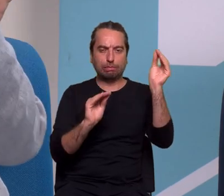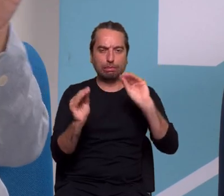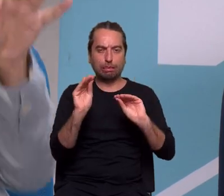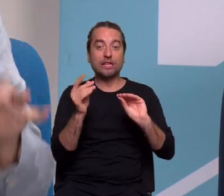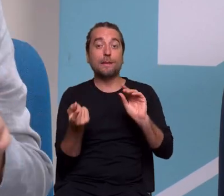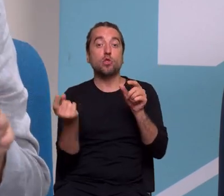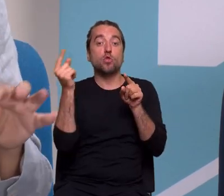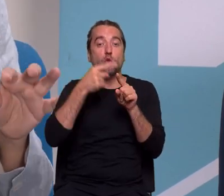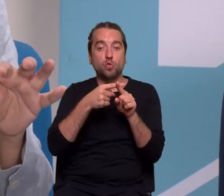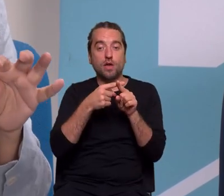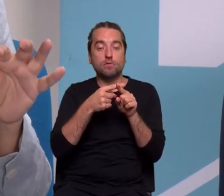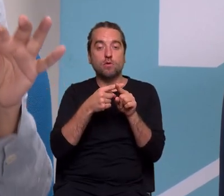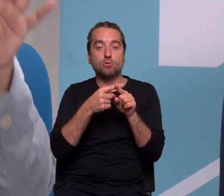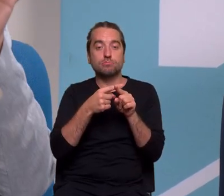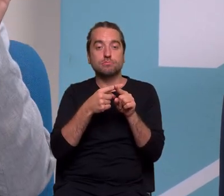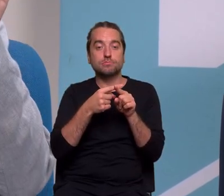po prostu włączono,